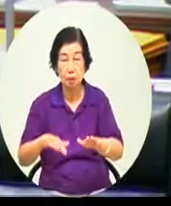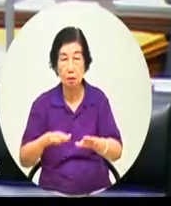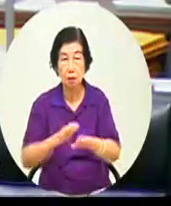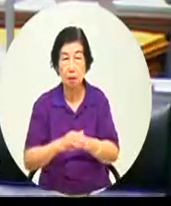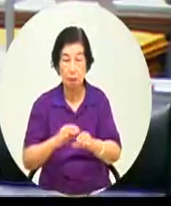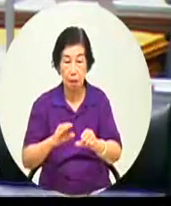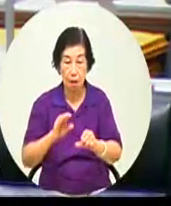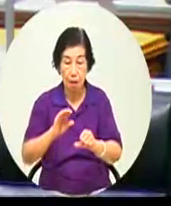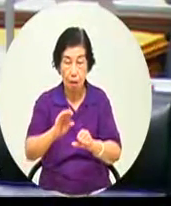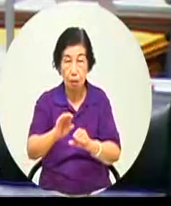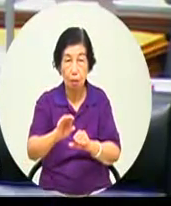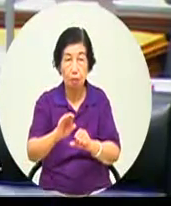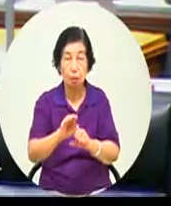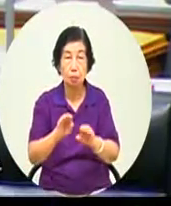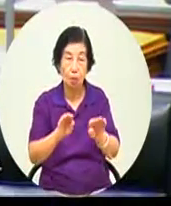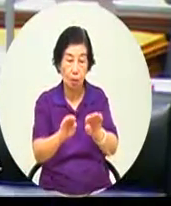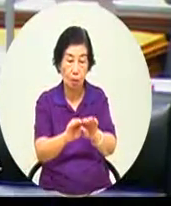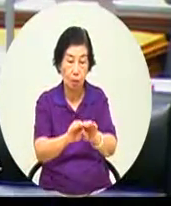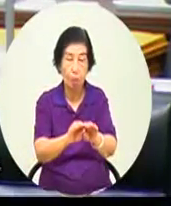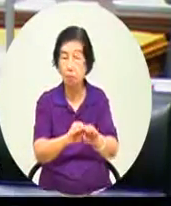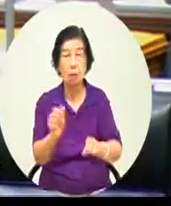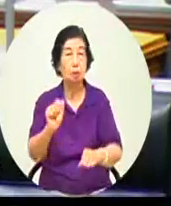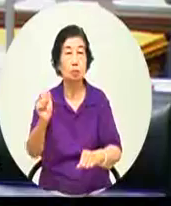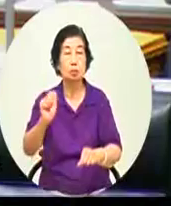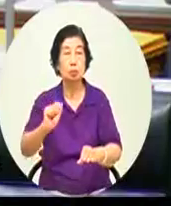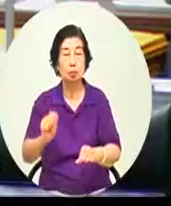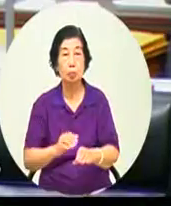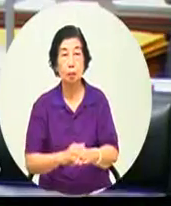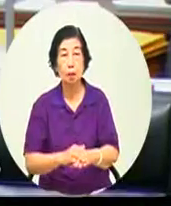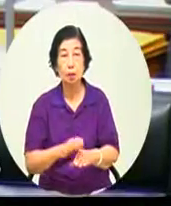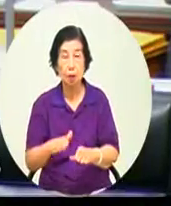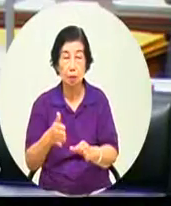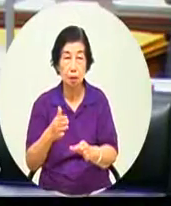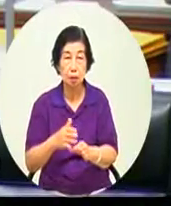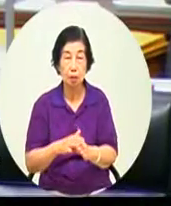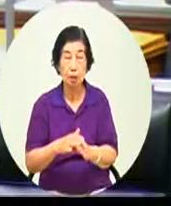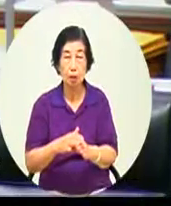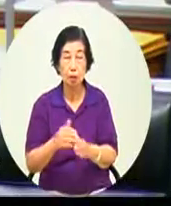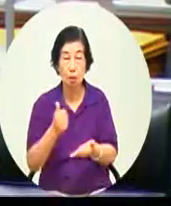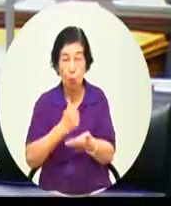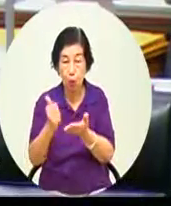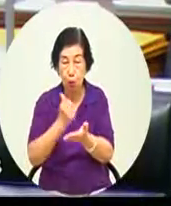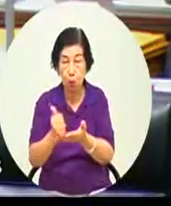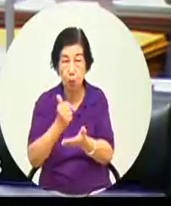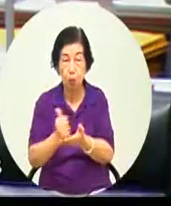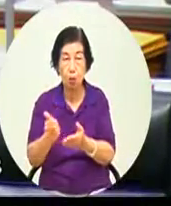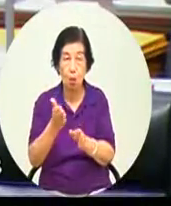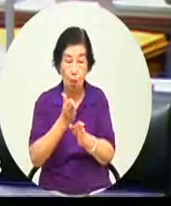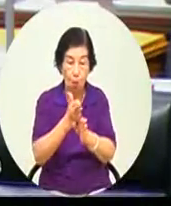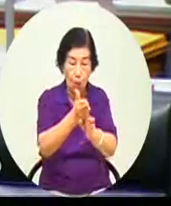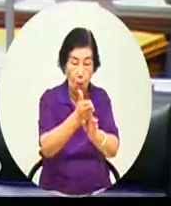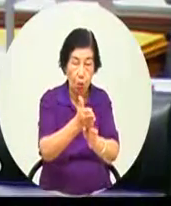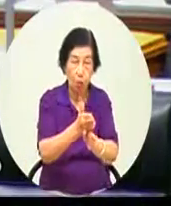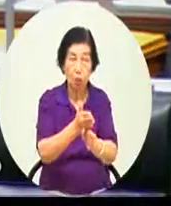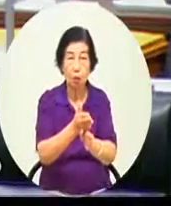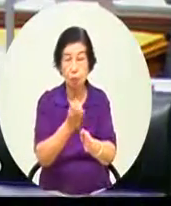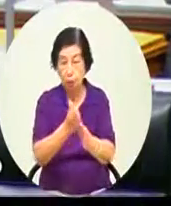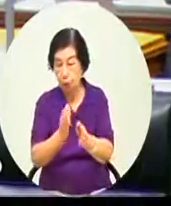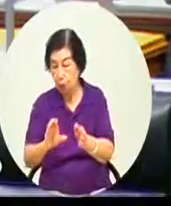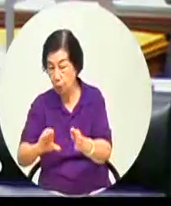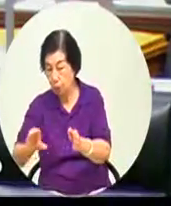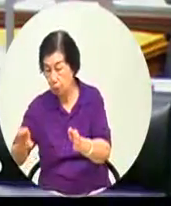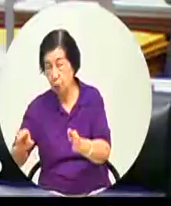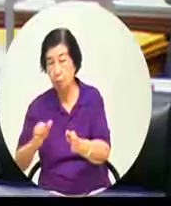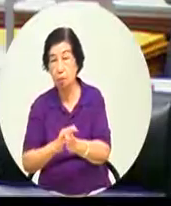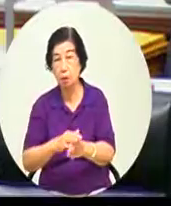那为什么不要并排的原因你很清楚，货柜车停在那边那么多，然后每天开单也没有用，那这些状况也是一